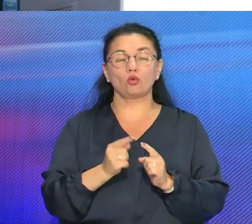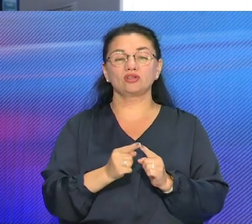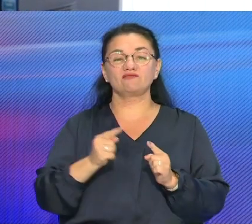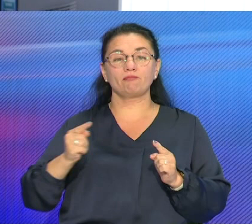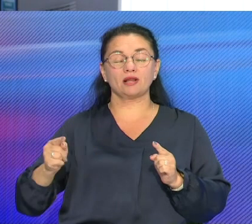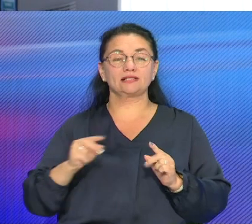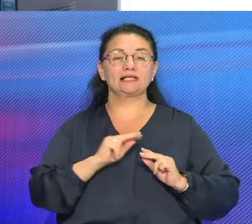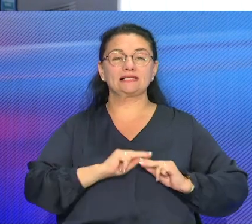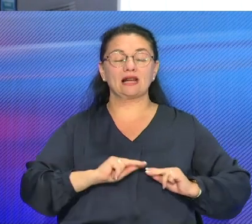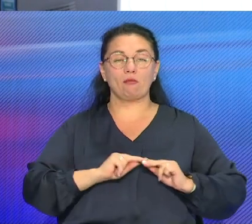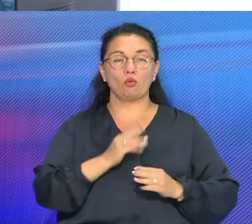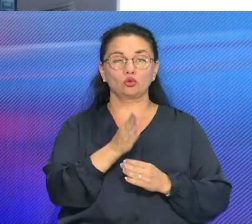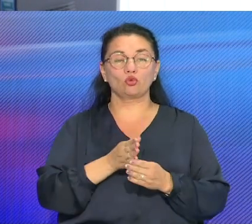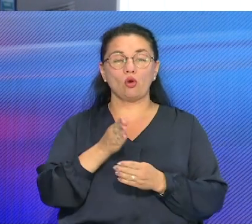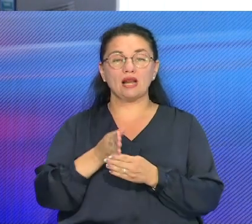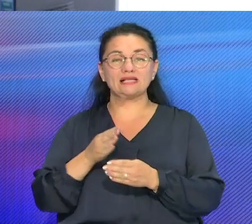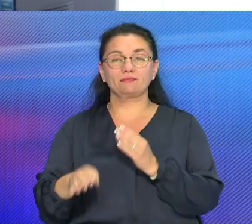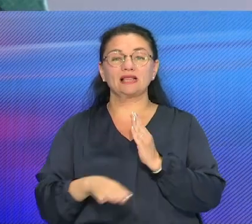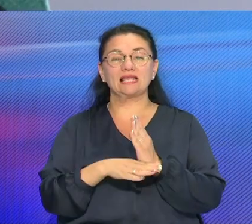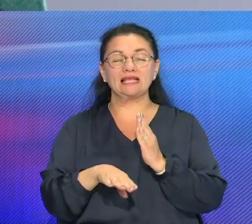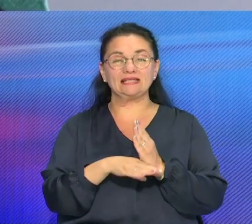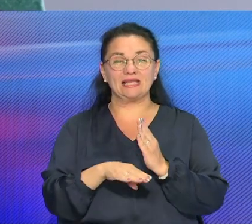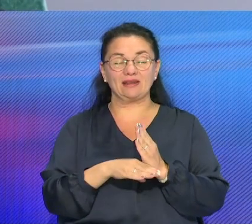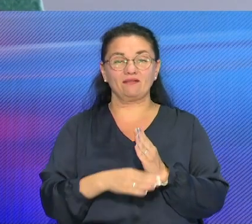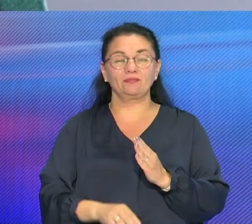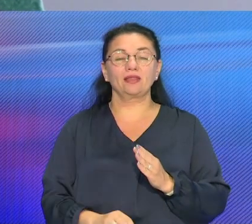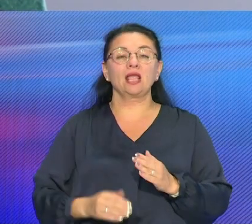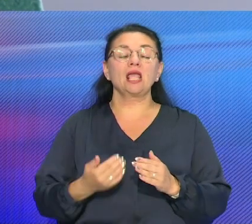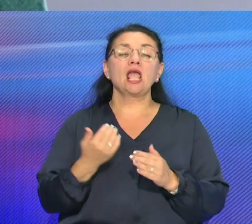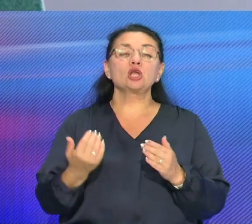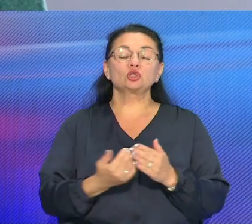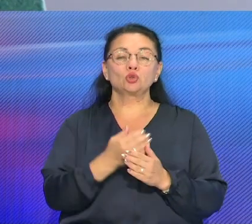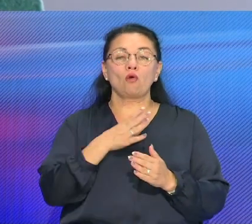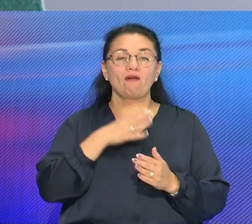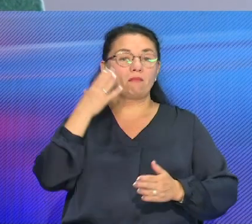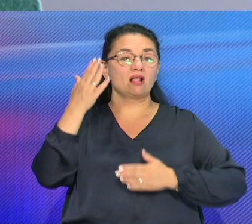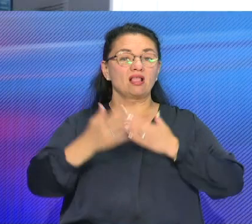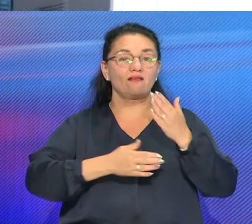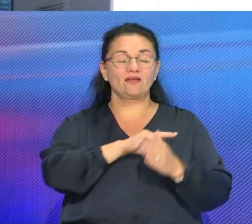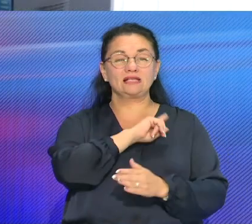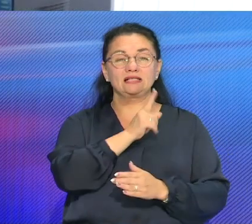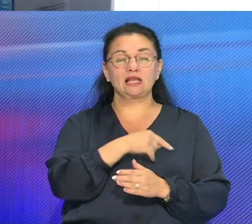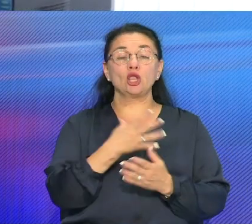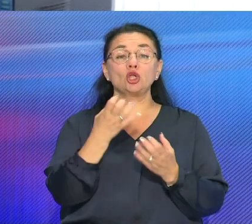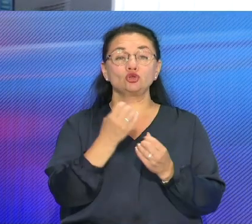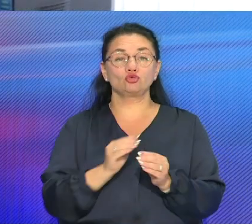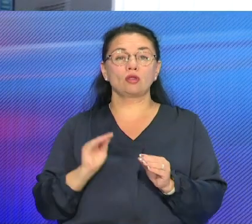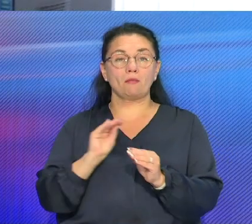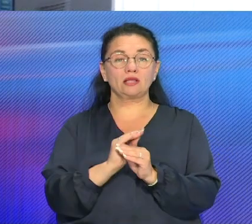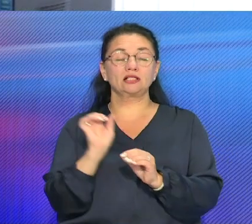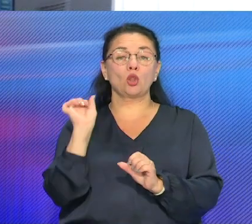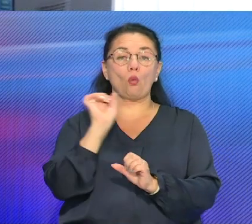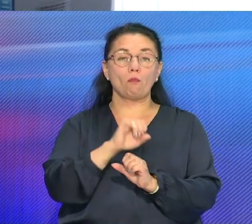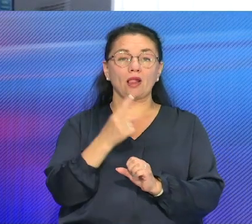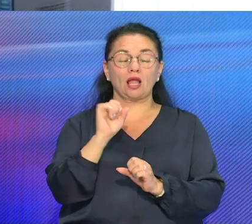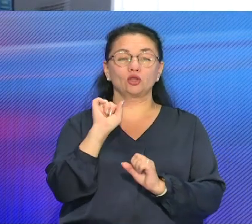В процессе распиловки этого дерева и удаления его с проезжей части опять произошел порыв ветра и упало еще одно дерево. Дерево